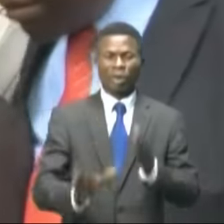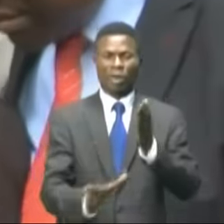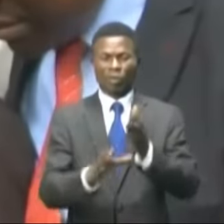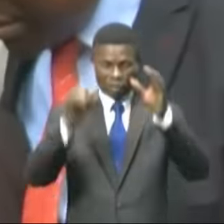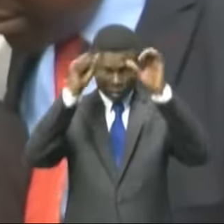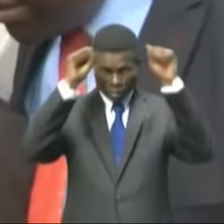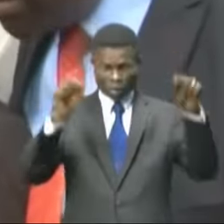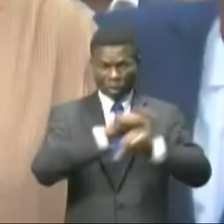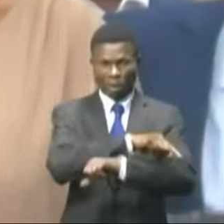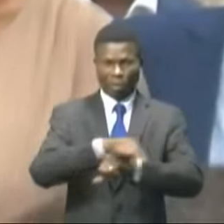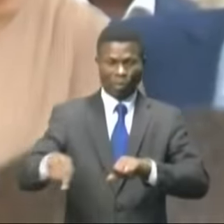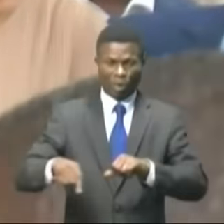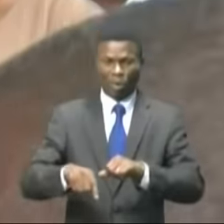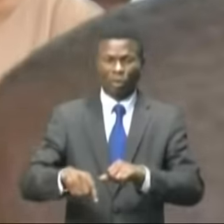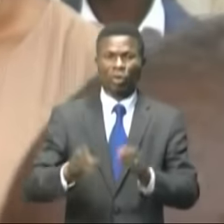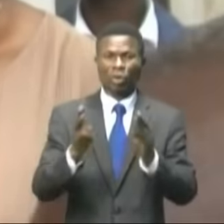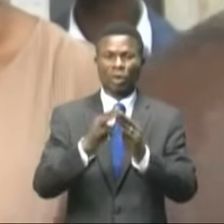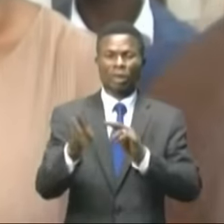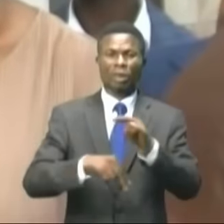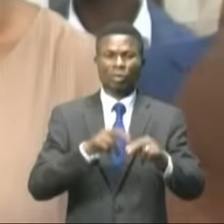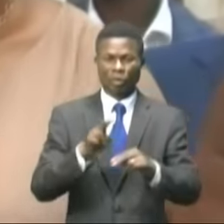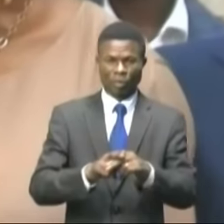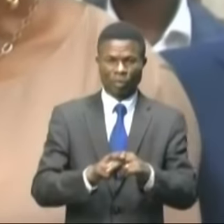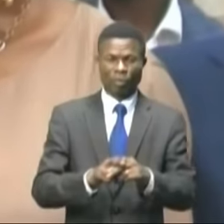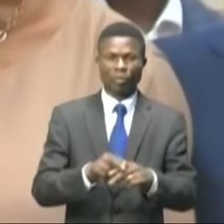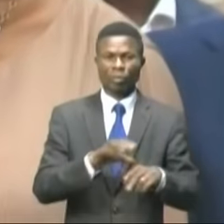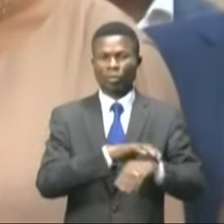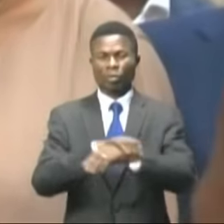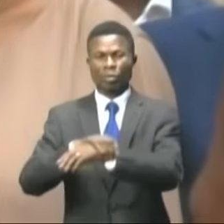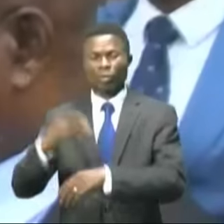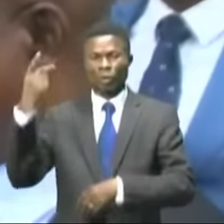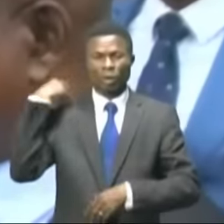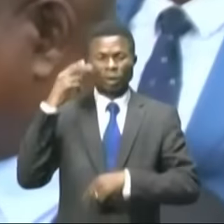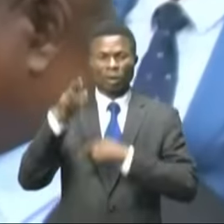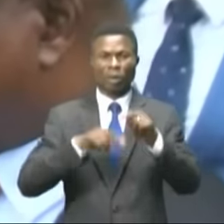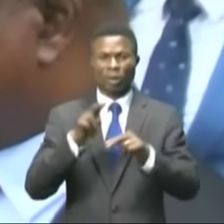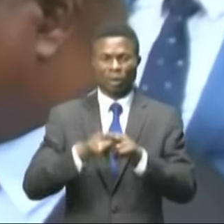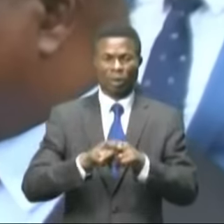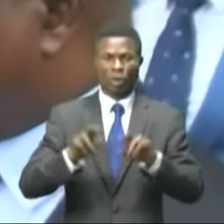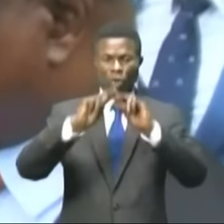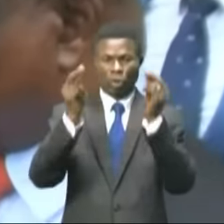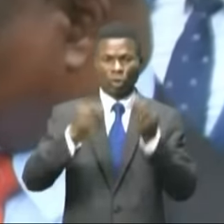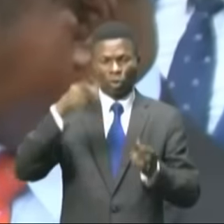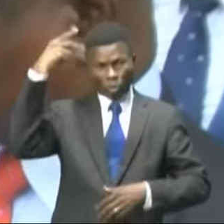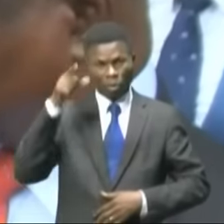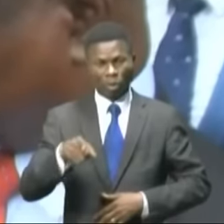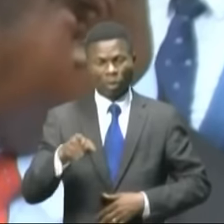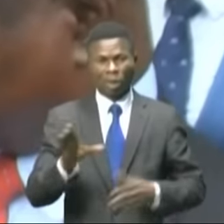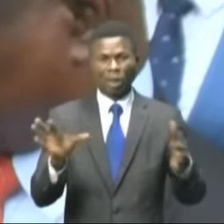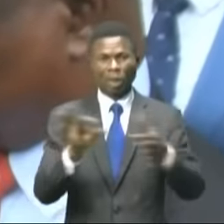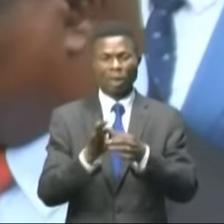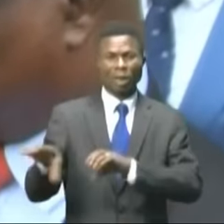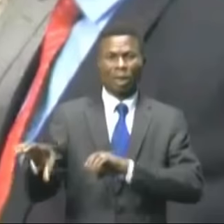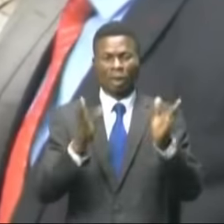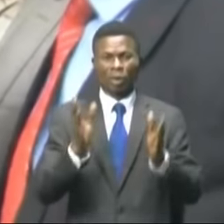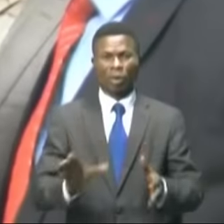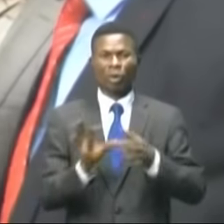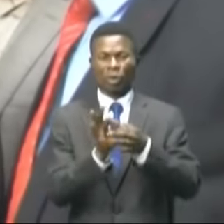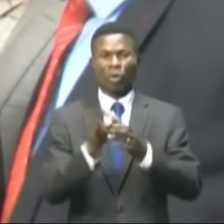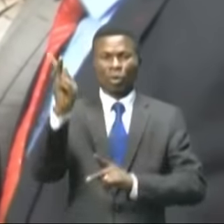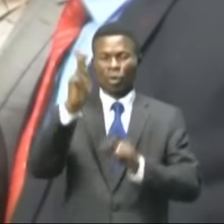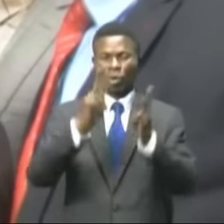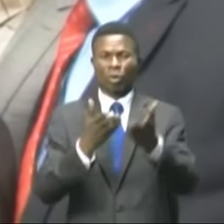bureau définitif de l'Assemblée nationale. Il a été conduit par les députés nationaux de la plateforme politique Alliance des acteurs attachés au